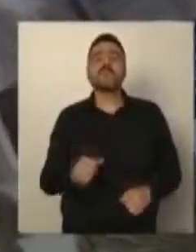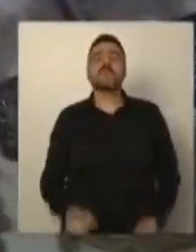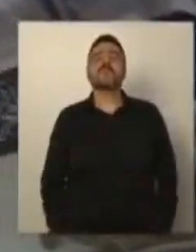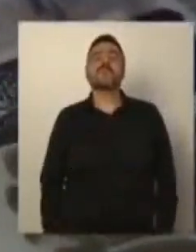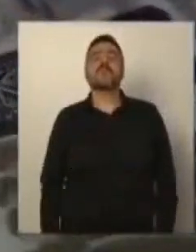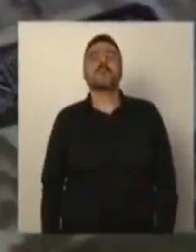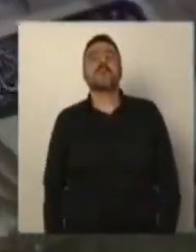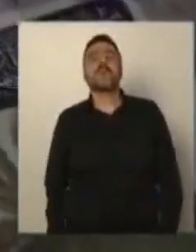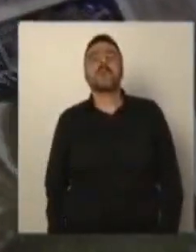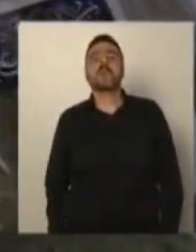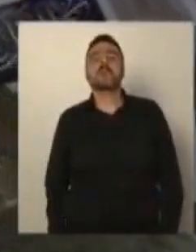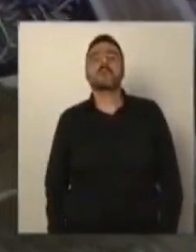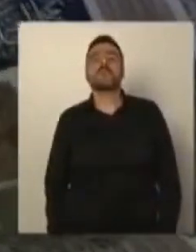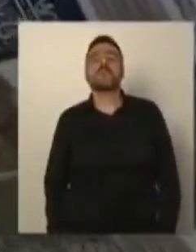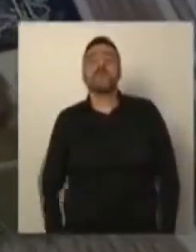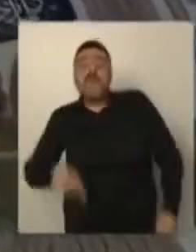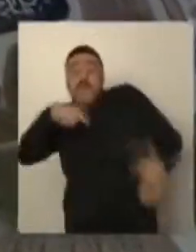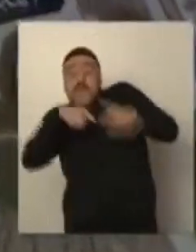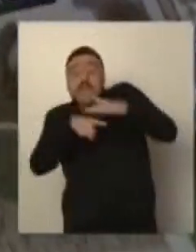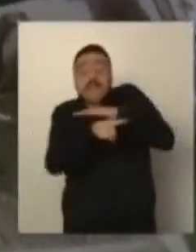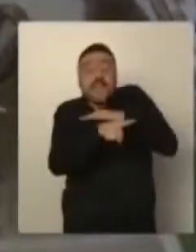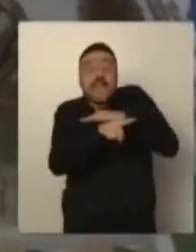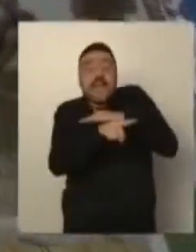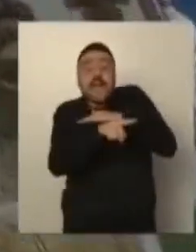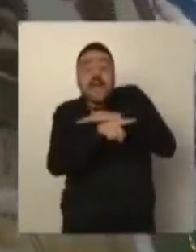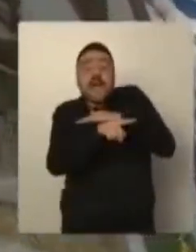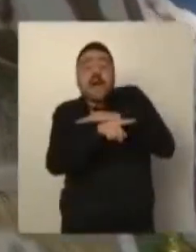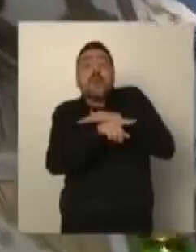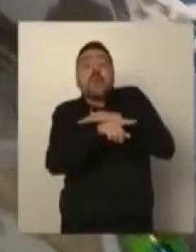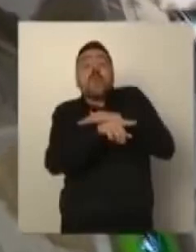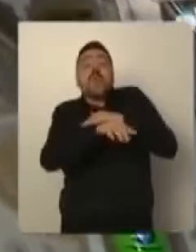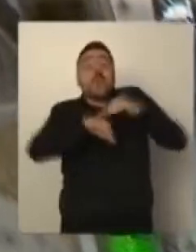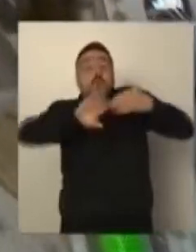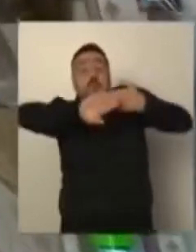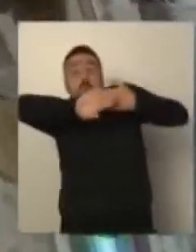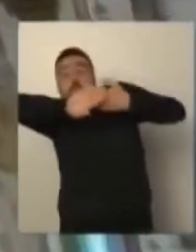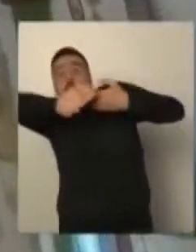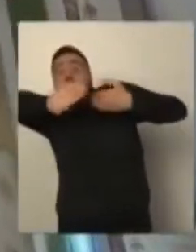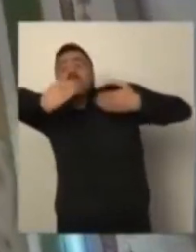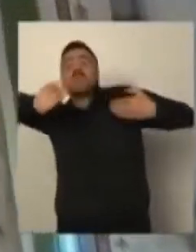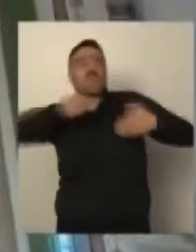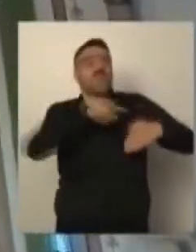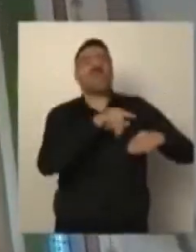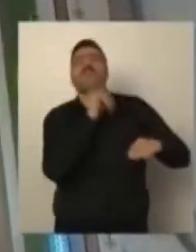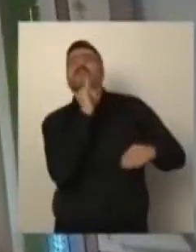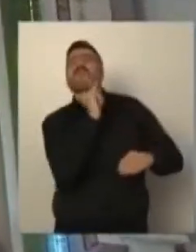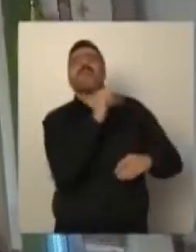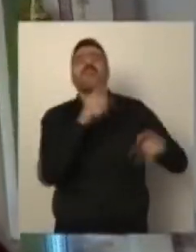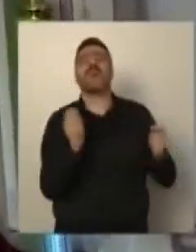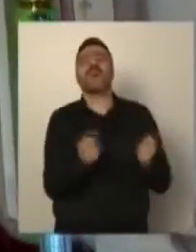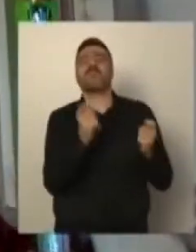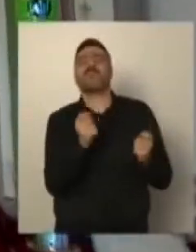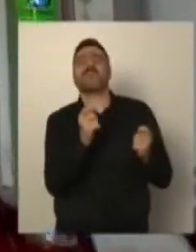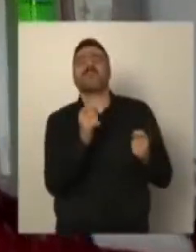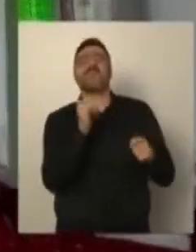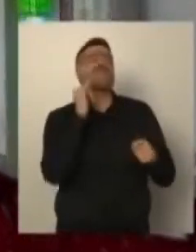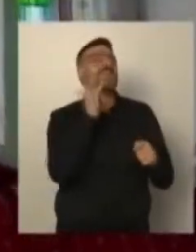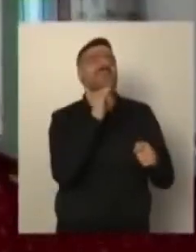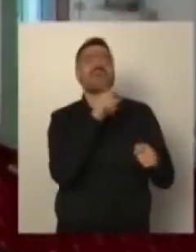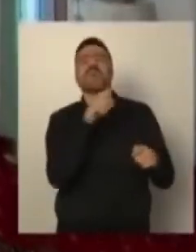وَسَاءَ سَب۪يلًا Zinaya yaklaşmayın çünkü o hayasızlıktır, çok kötü bir